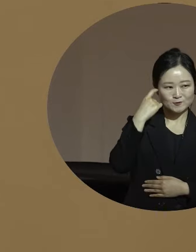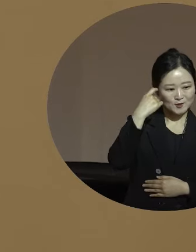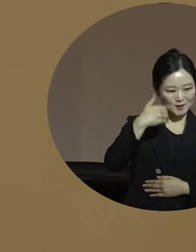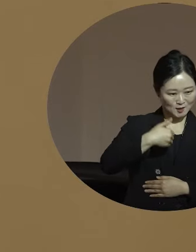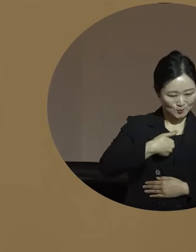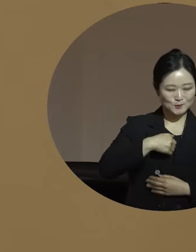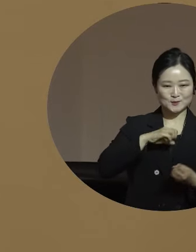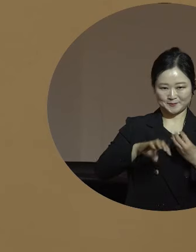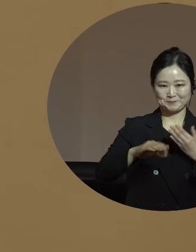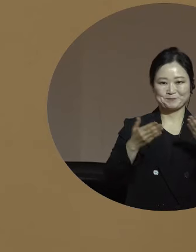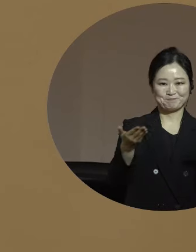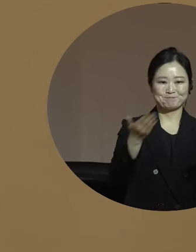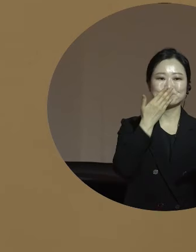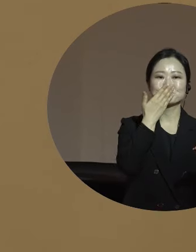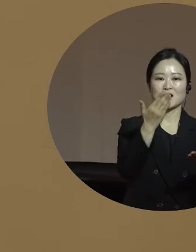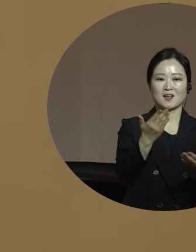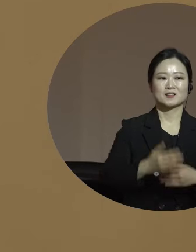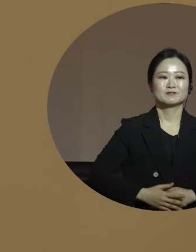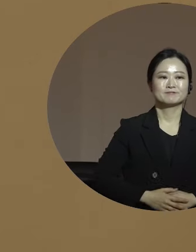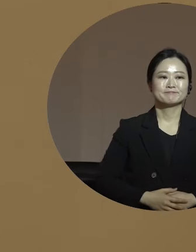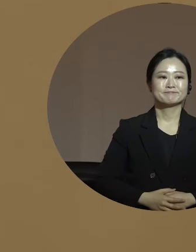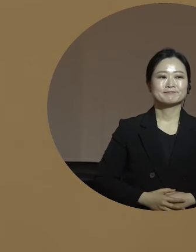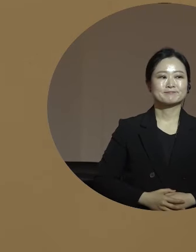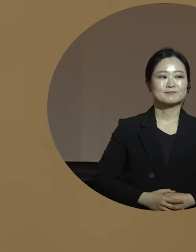정보를 제공해 드릴 수 있을 것 같습니다.